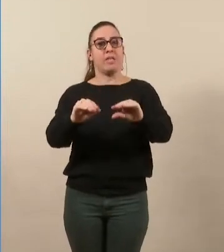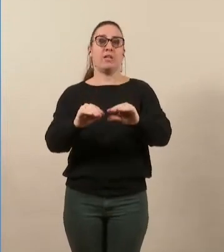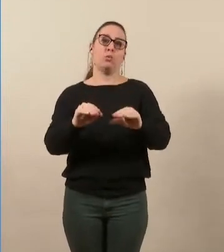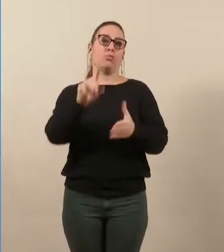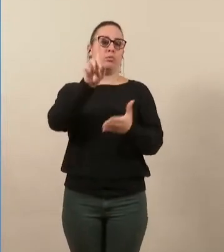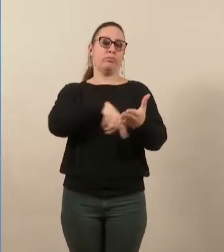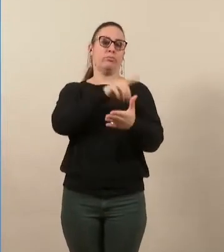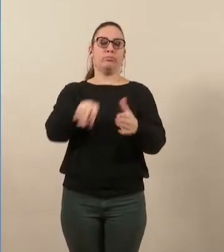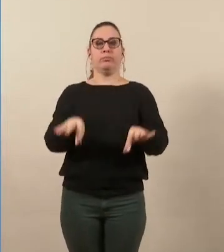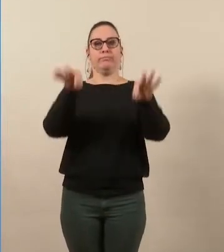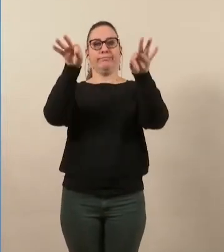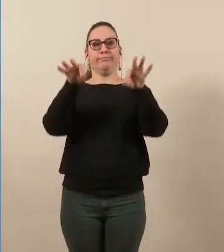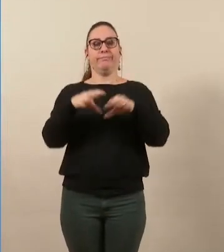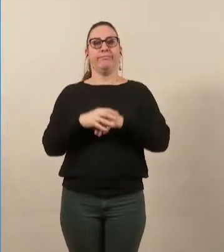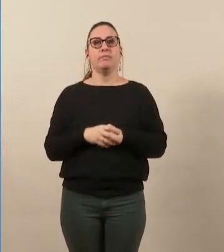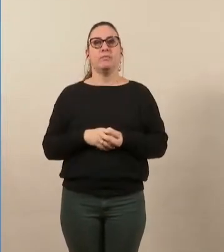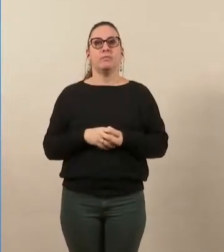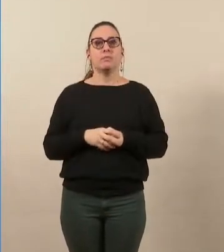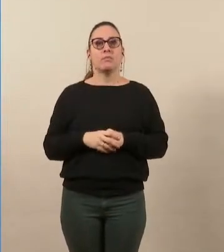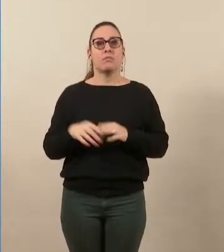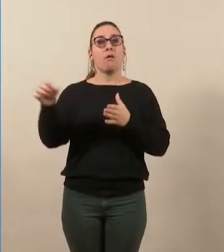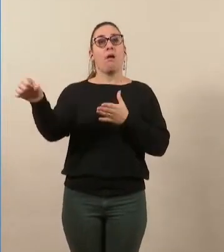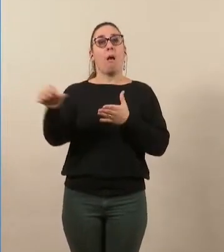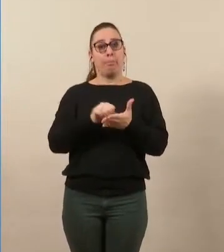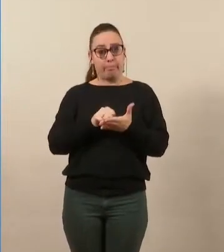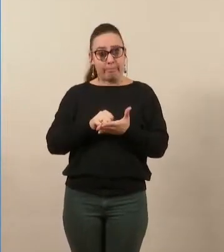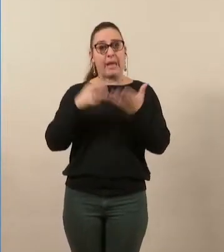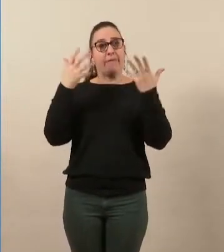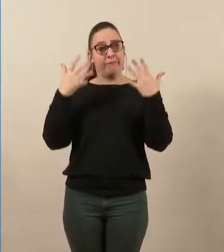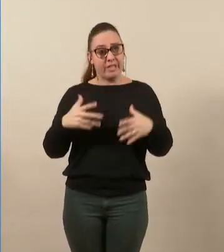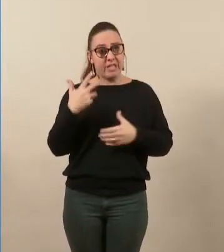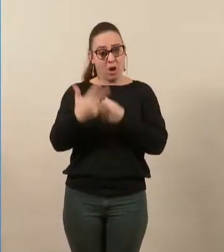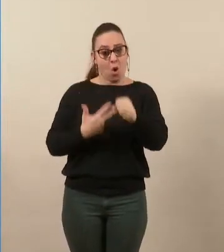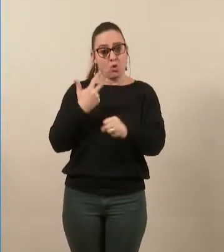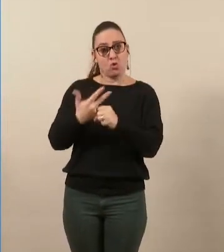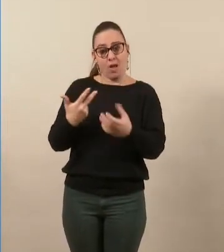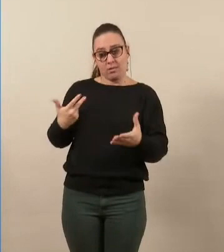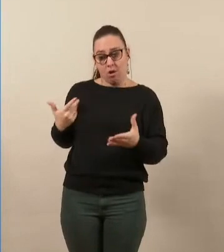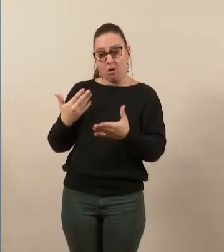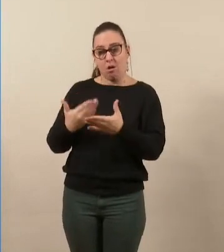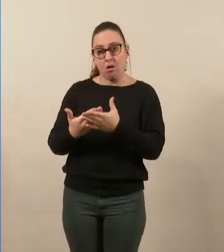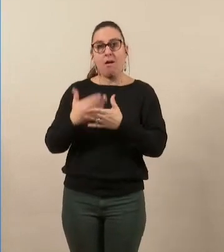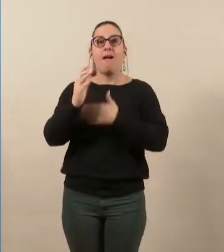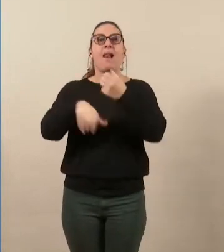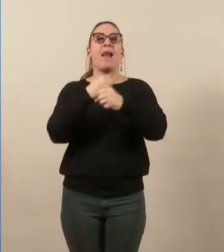l'exonération. Si elles ont été payées au cours des 3 années précédentes, l'année